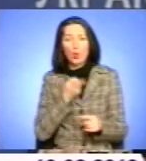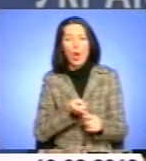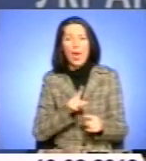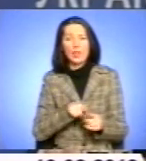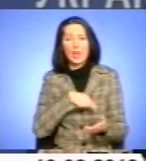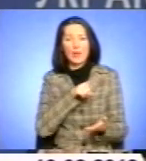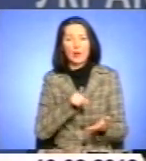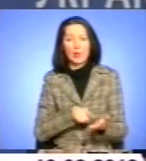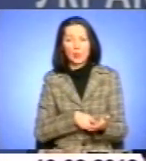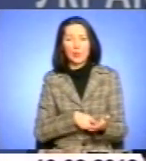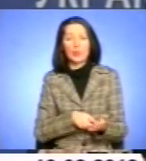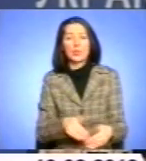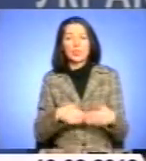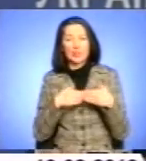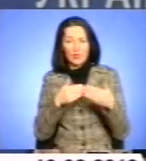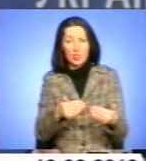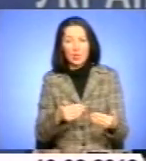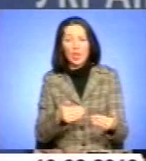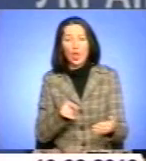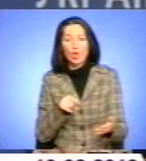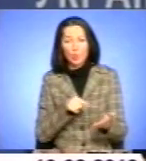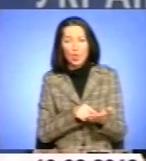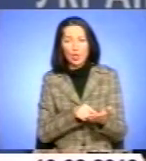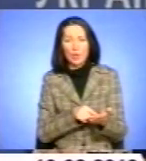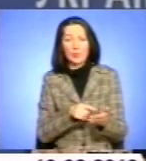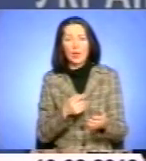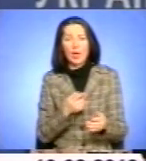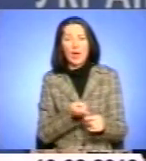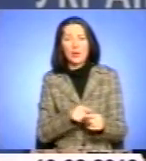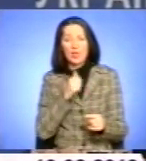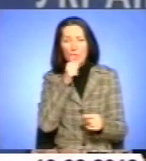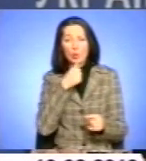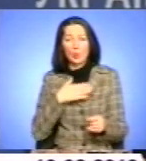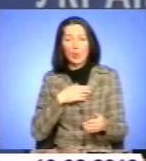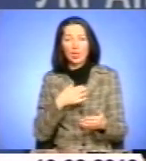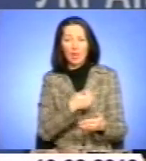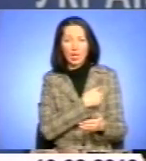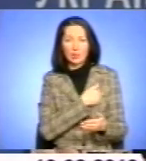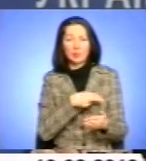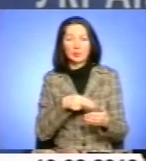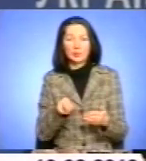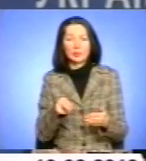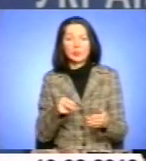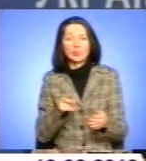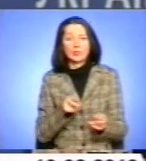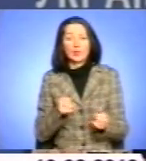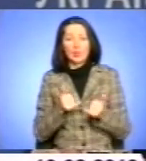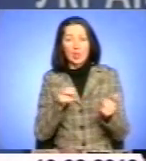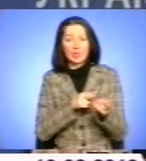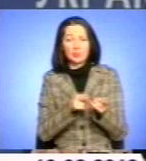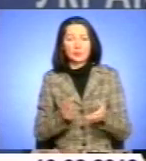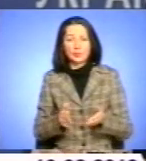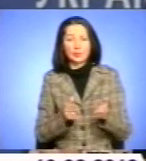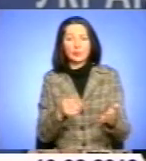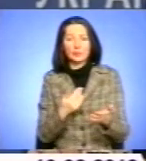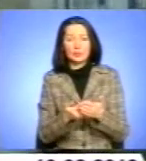этот вопрос двинется с мертвой точки. Всего же в этом году мы хотим приобрести на железные дороги Украины около